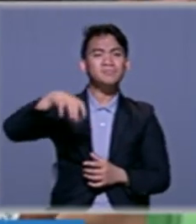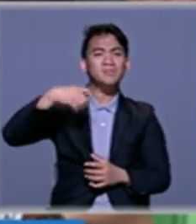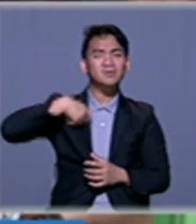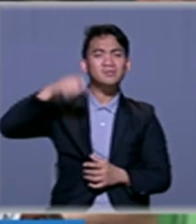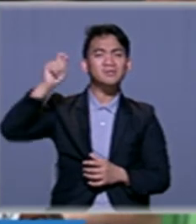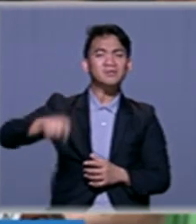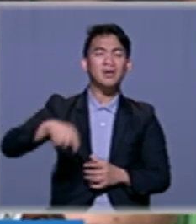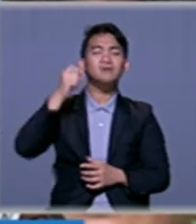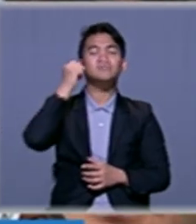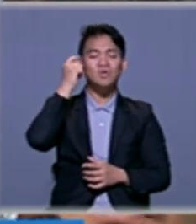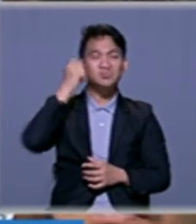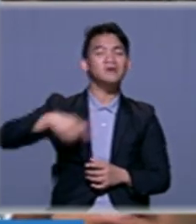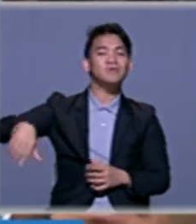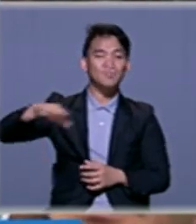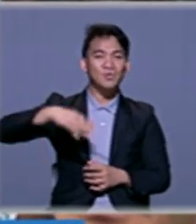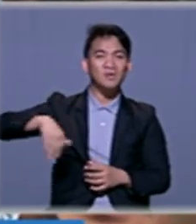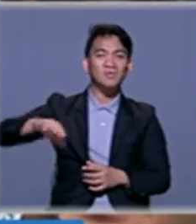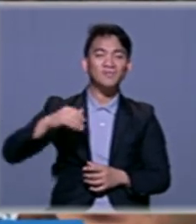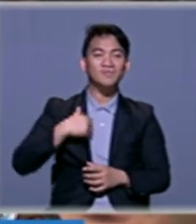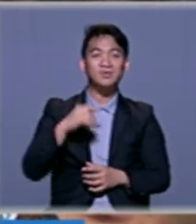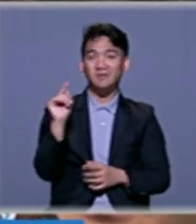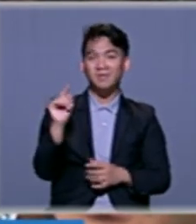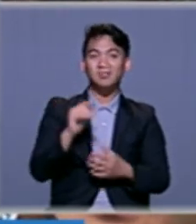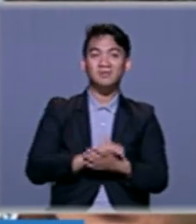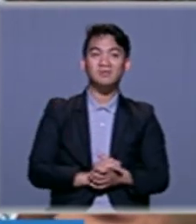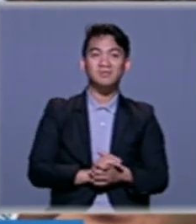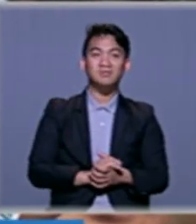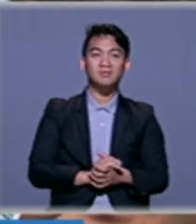เป็นอย่างดีนะครับจึงไม่ได้ให้พวกเรานะครับเข้าม